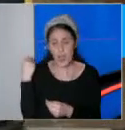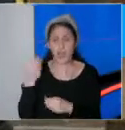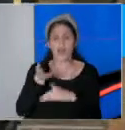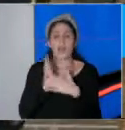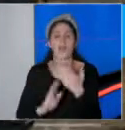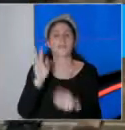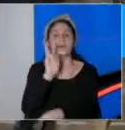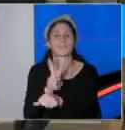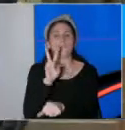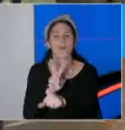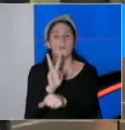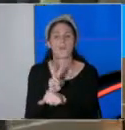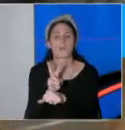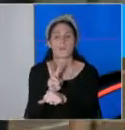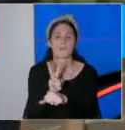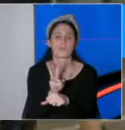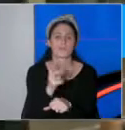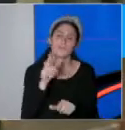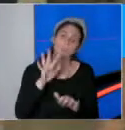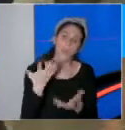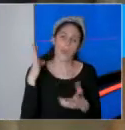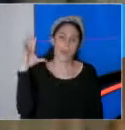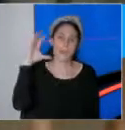גם אולי עמדה